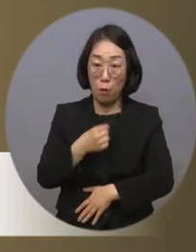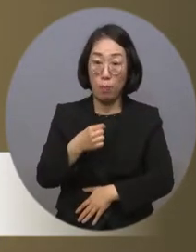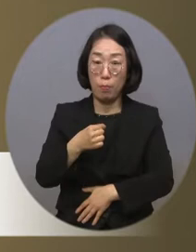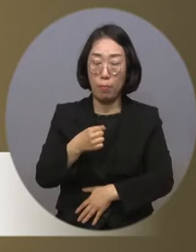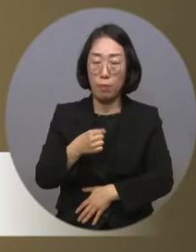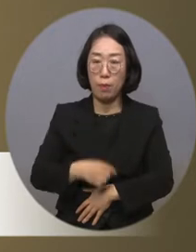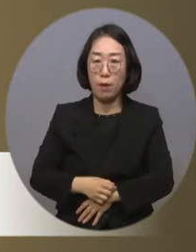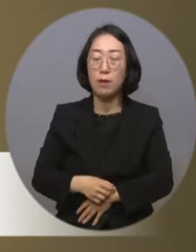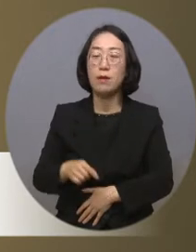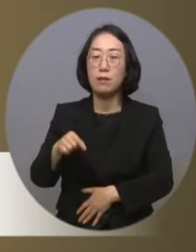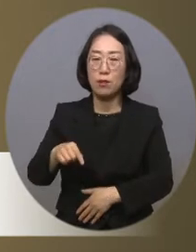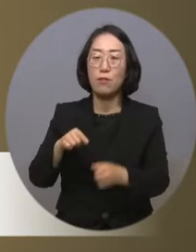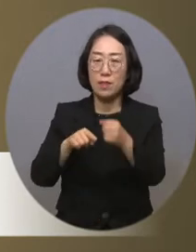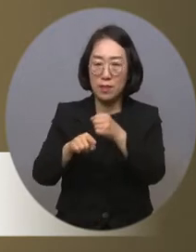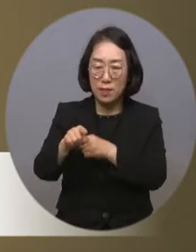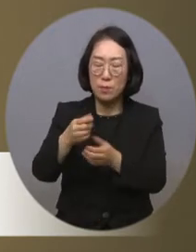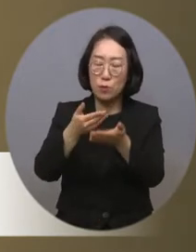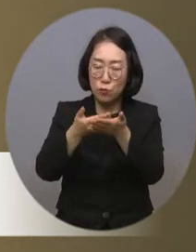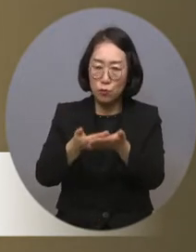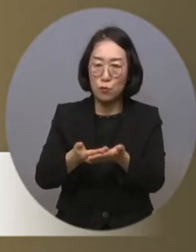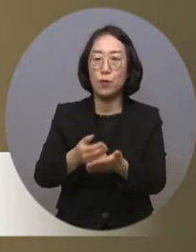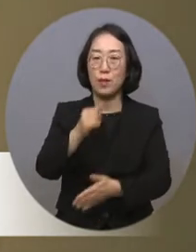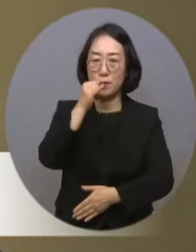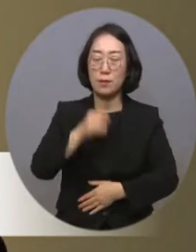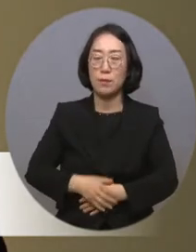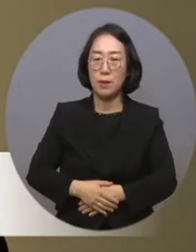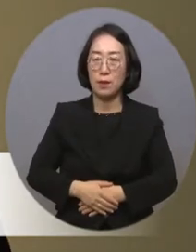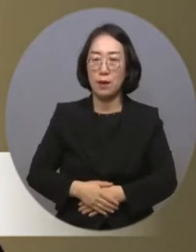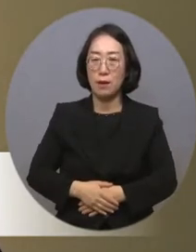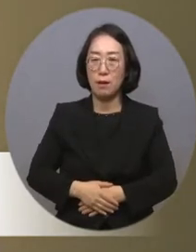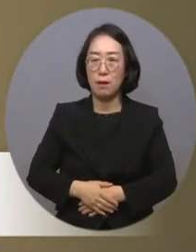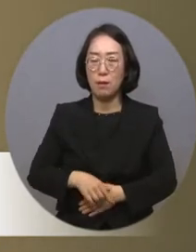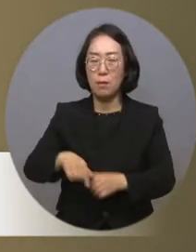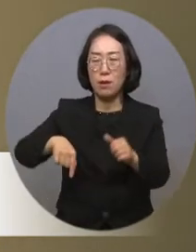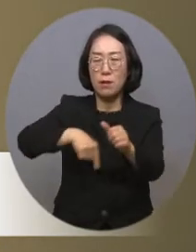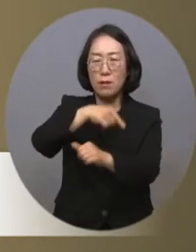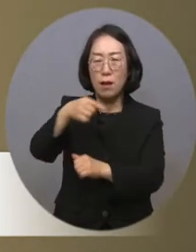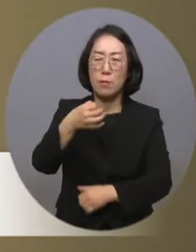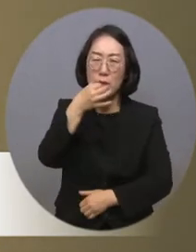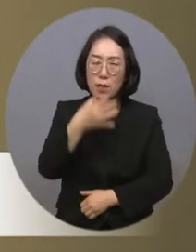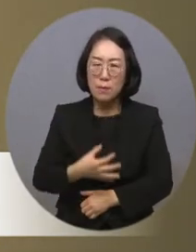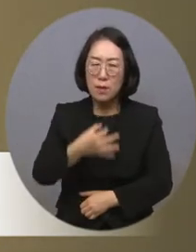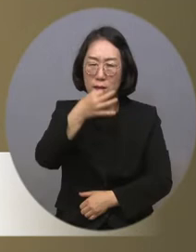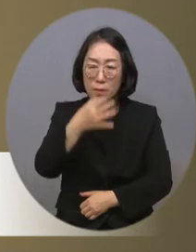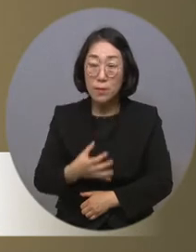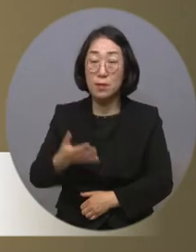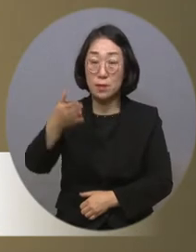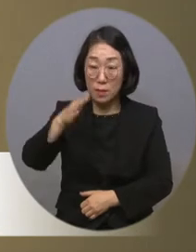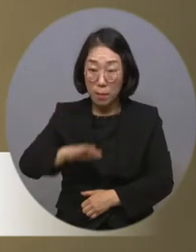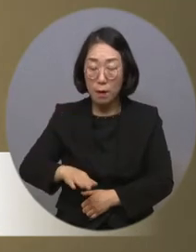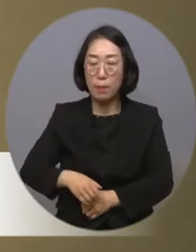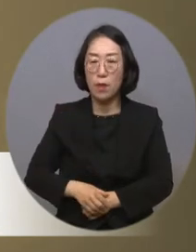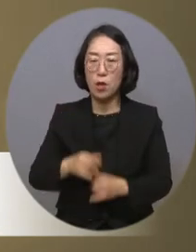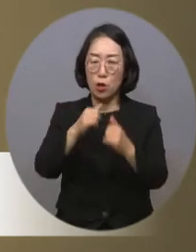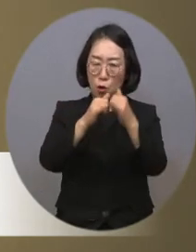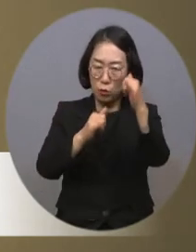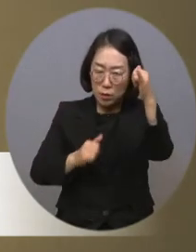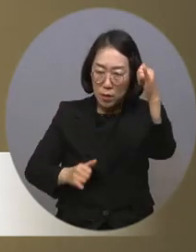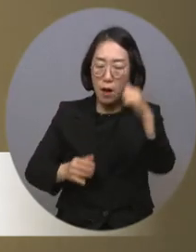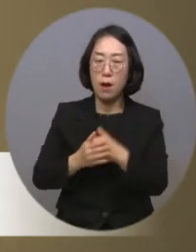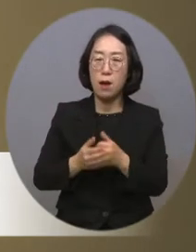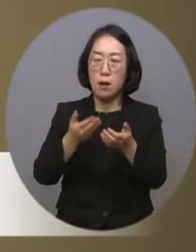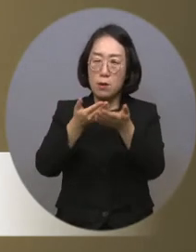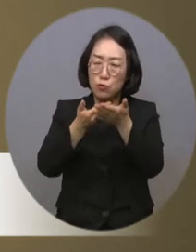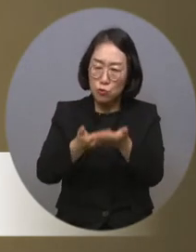그런 영적인 의미가 있는 곳입니다. 팍팍한 지금 삶이지만은 이런 역사적인